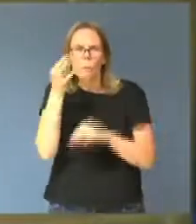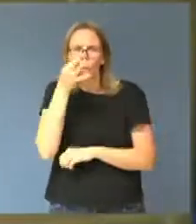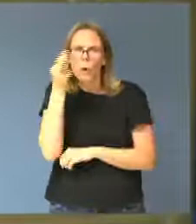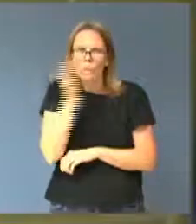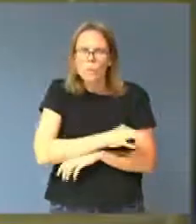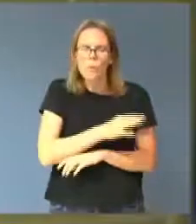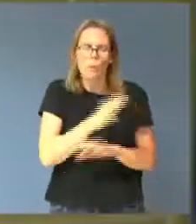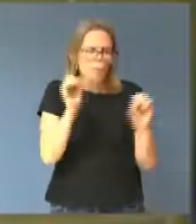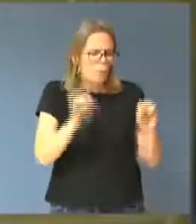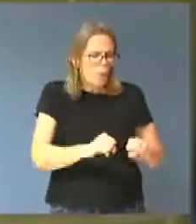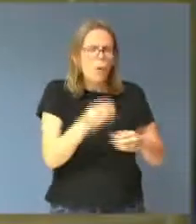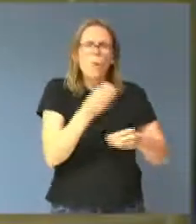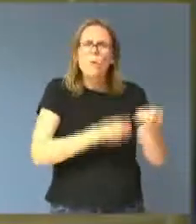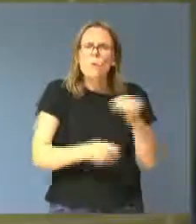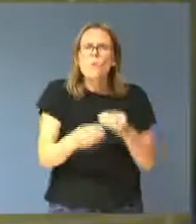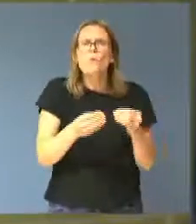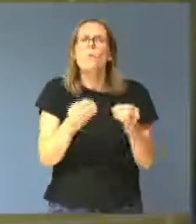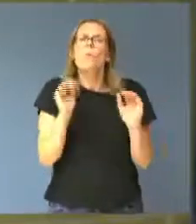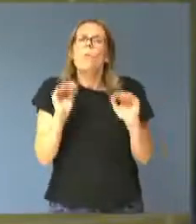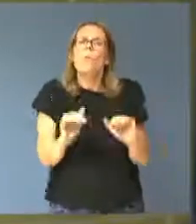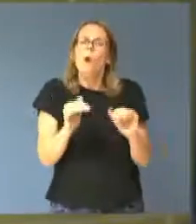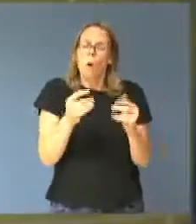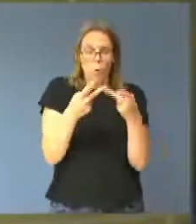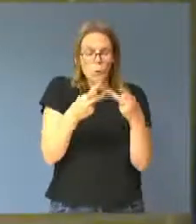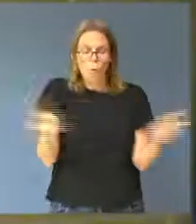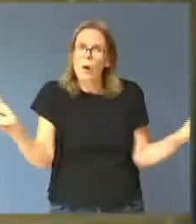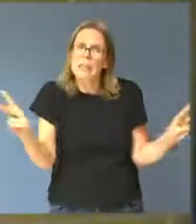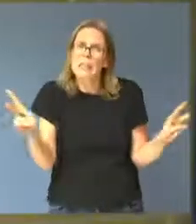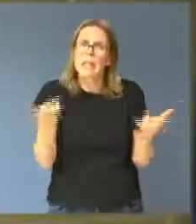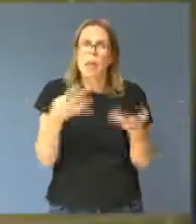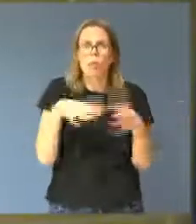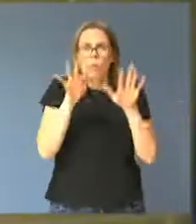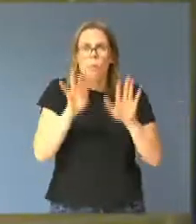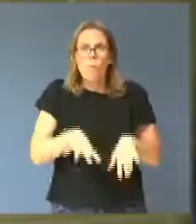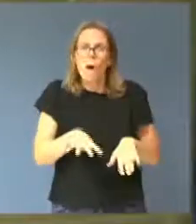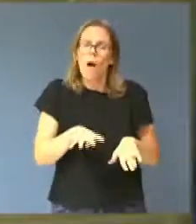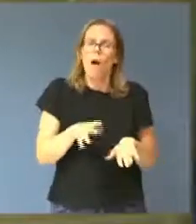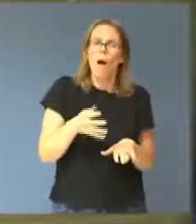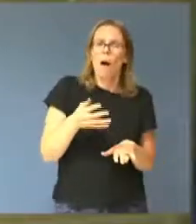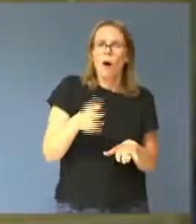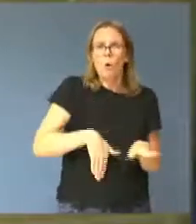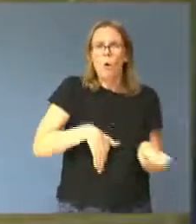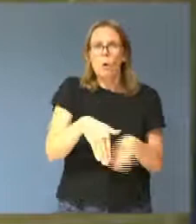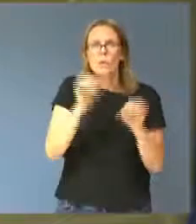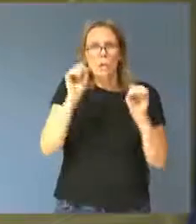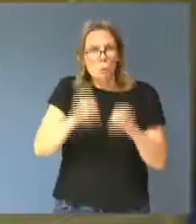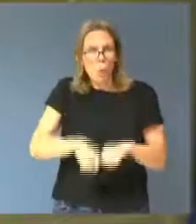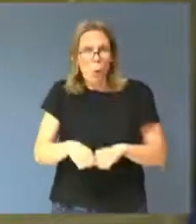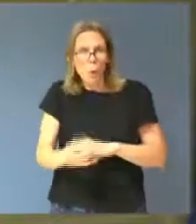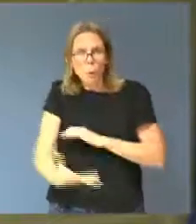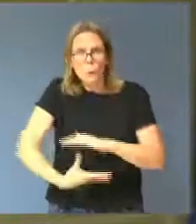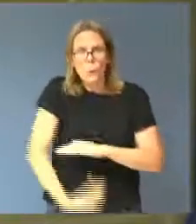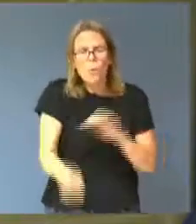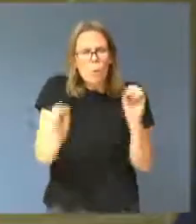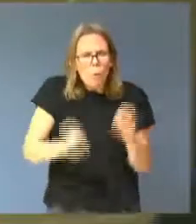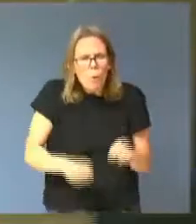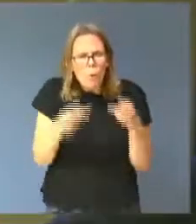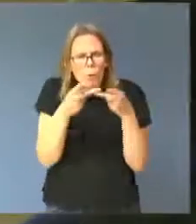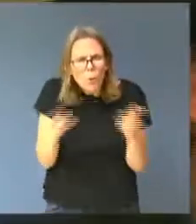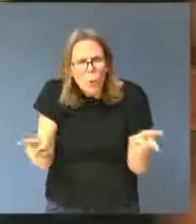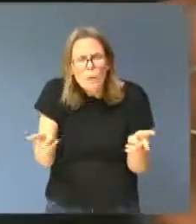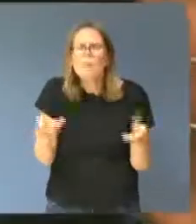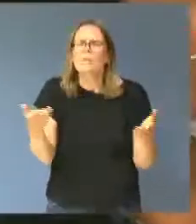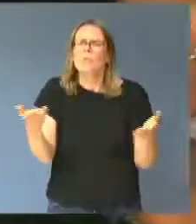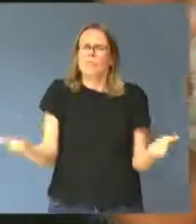l'autorisation d'avorter à 9 mois de grossesse pour une détresse psychosociale. Mais il y a aussi un comportement